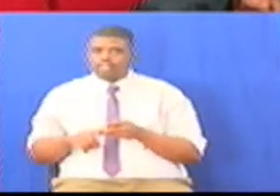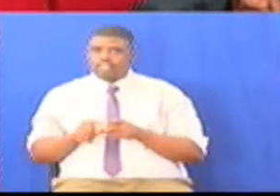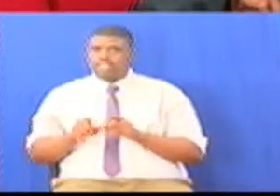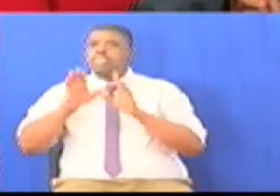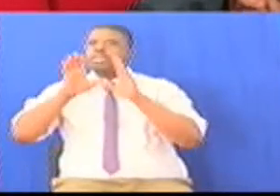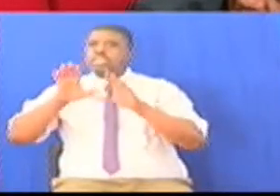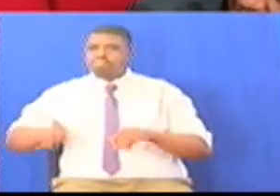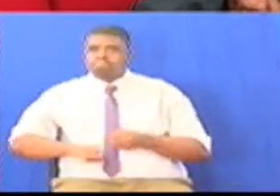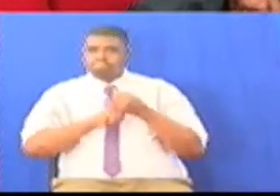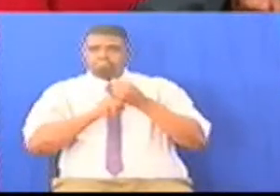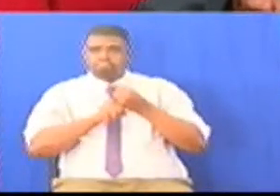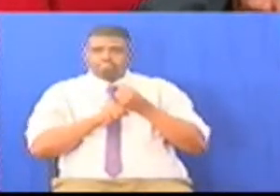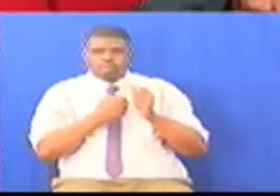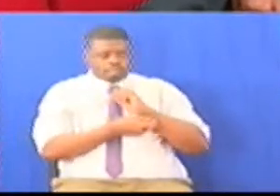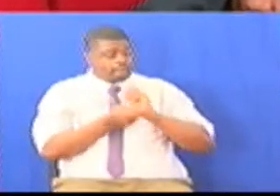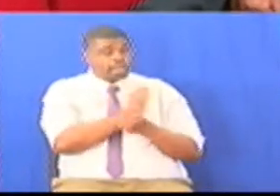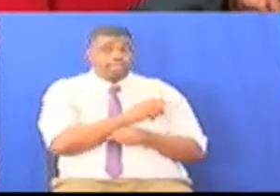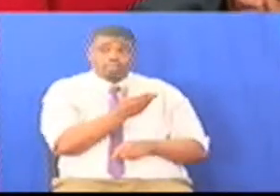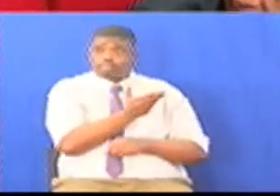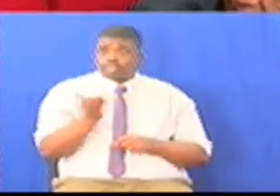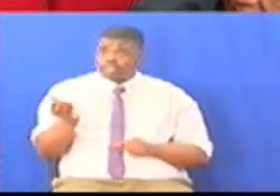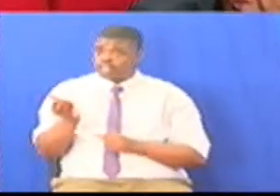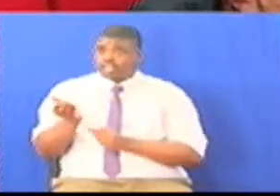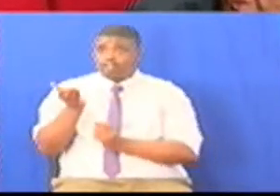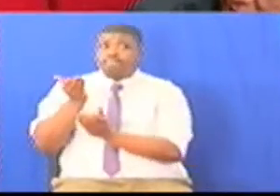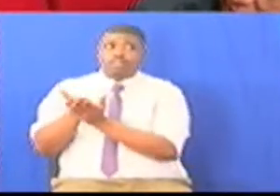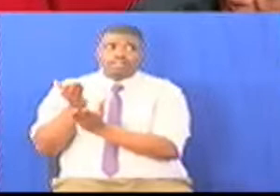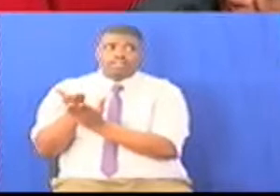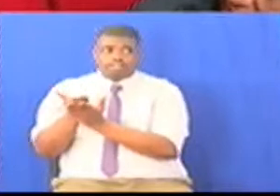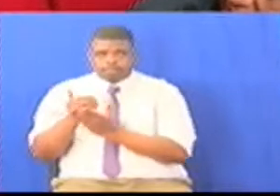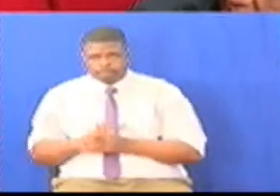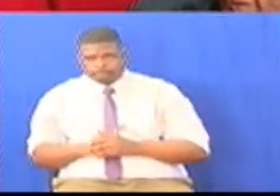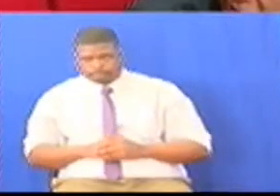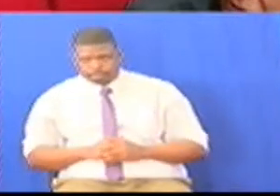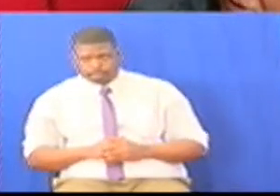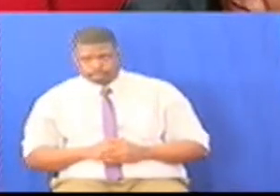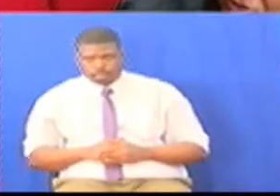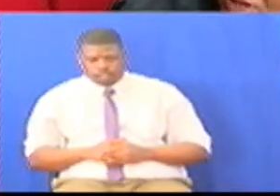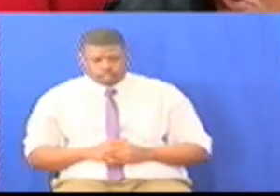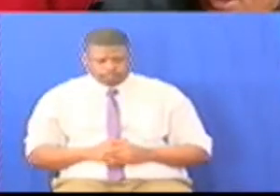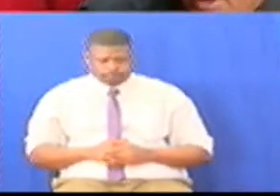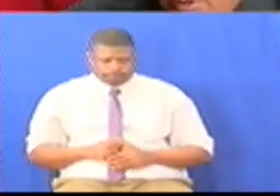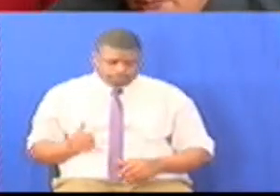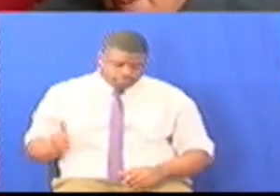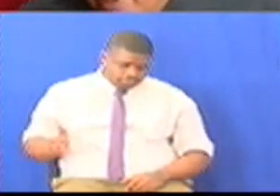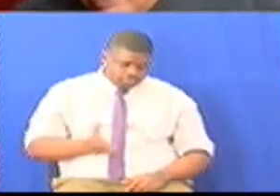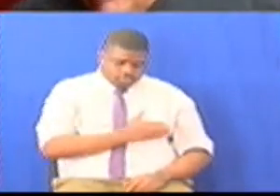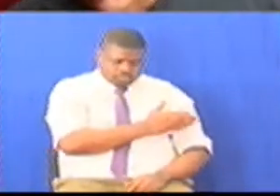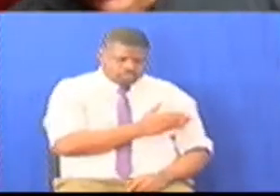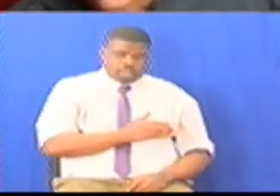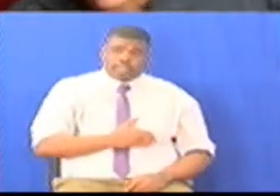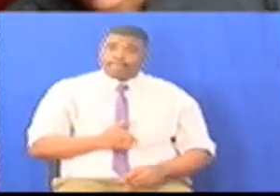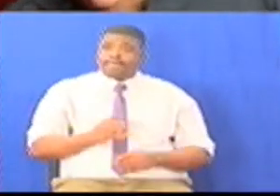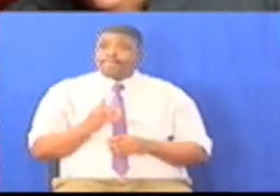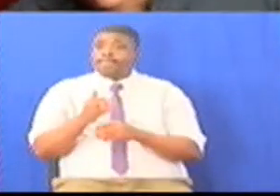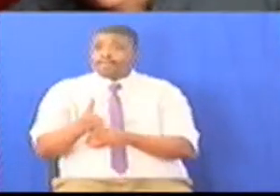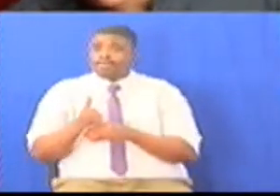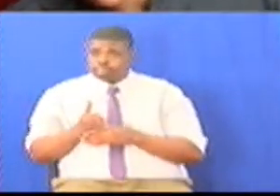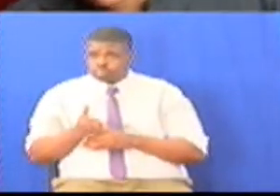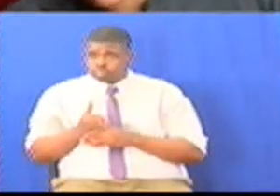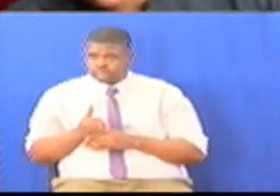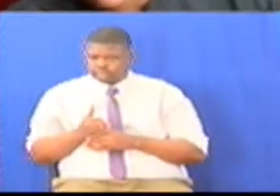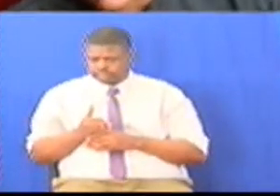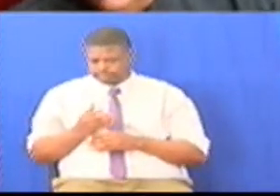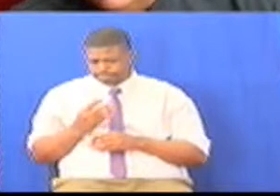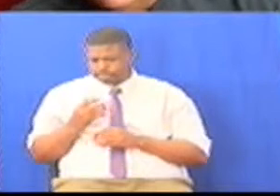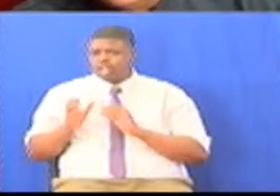na mabadiliko mengine yanayopendekezwa. Kuhusiana na sheria ya makampuni sura 212, Mheshimiwa Spika, kamati ilibaini